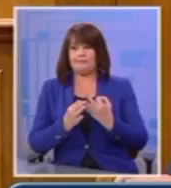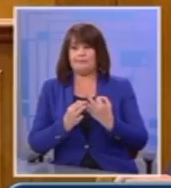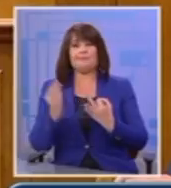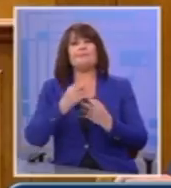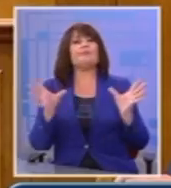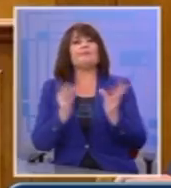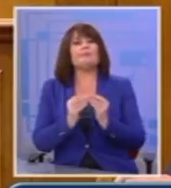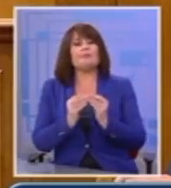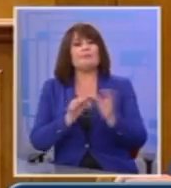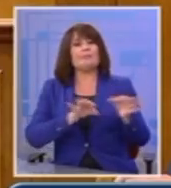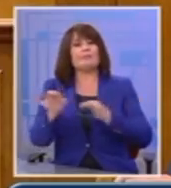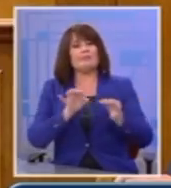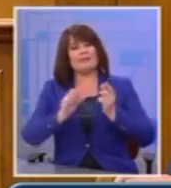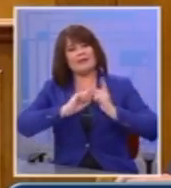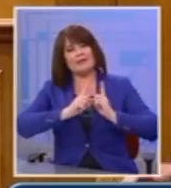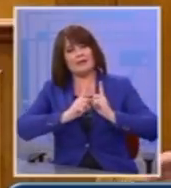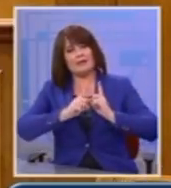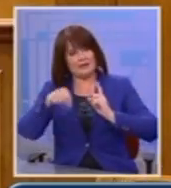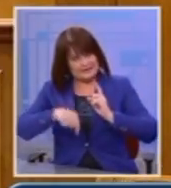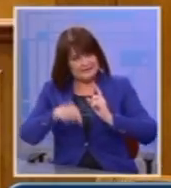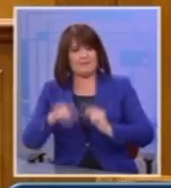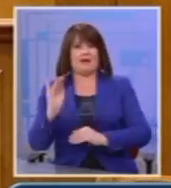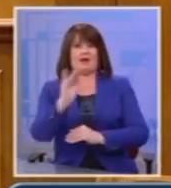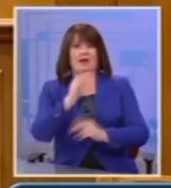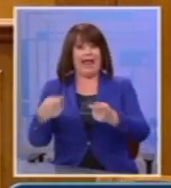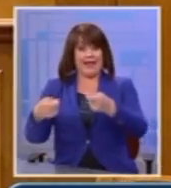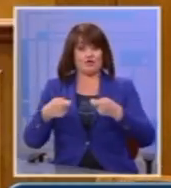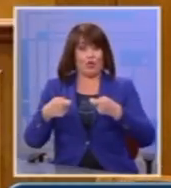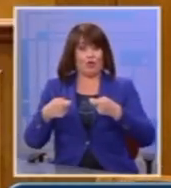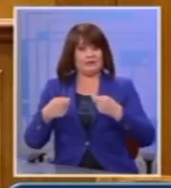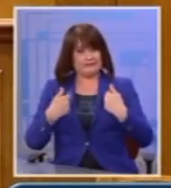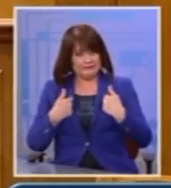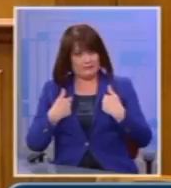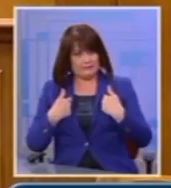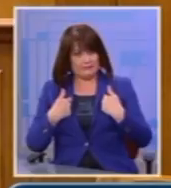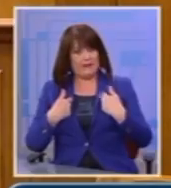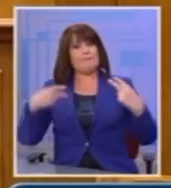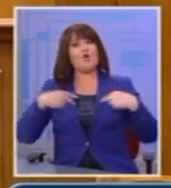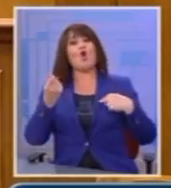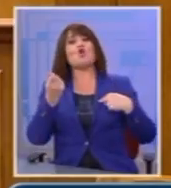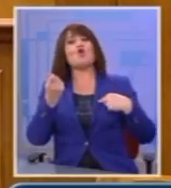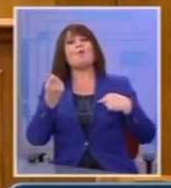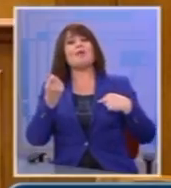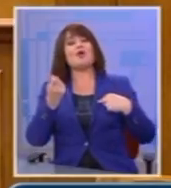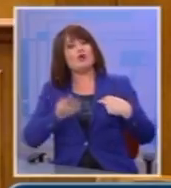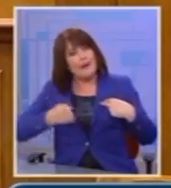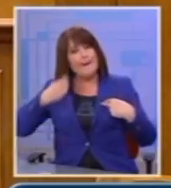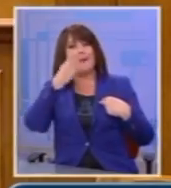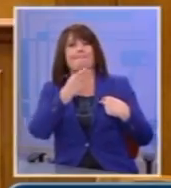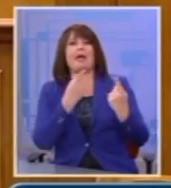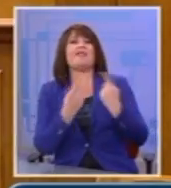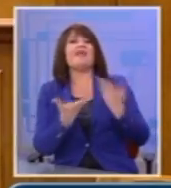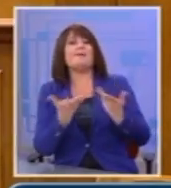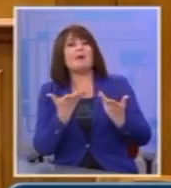αναφορικά με το σχέδιο συμφωνίας που σήμερα καλούμε το Σώμα να εξοδοτήσει τον Υπουργό των Οικονομικών να διαπραγματευτεί και να